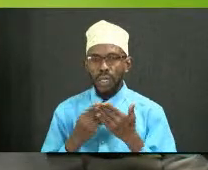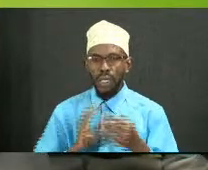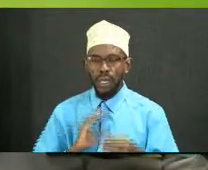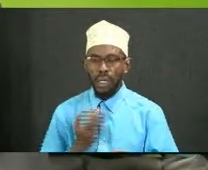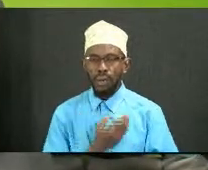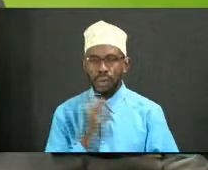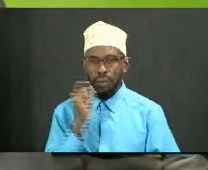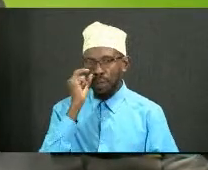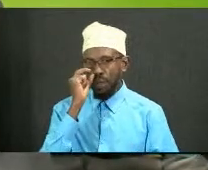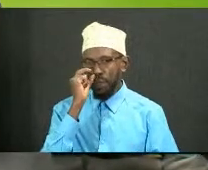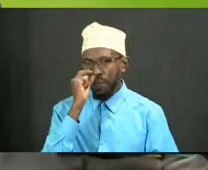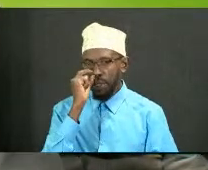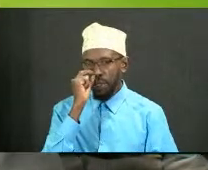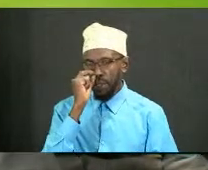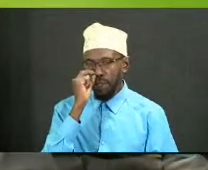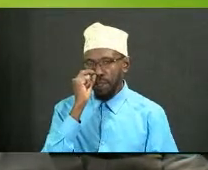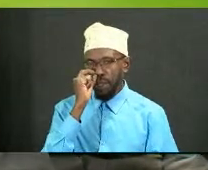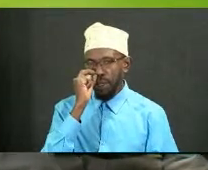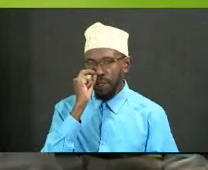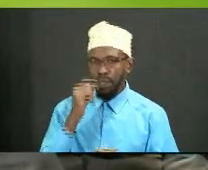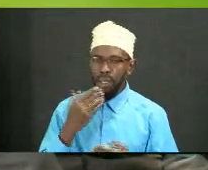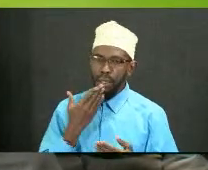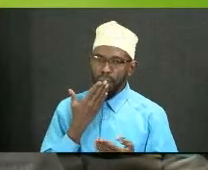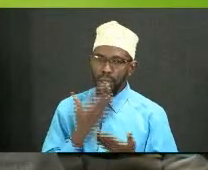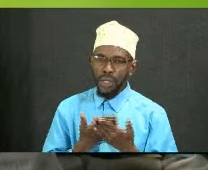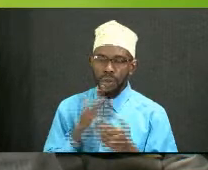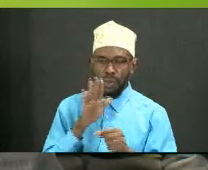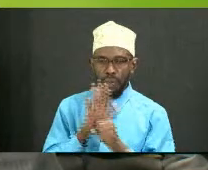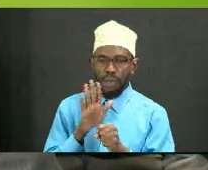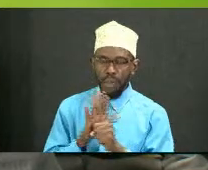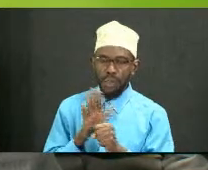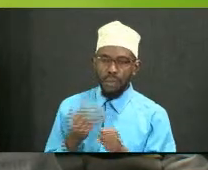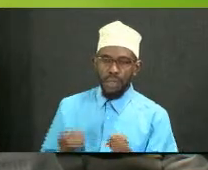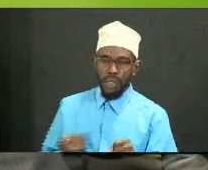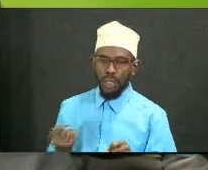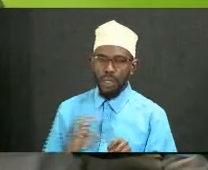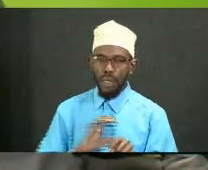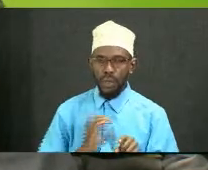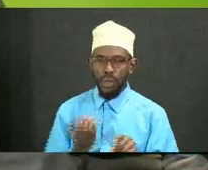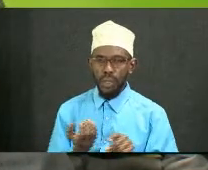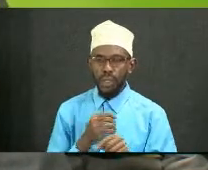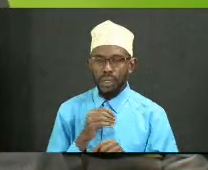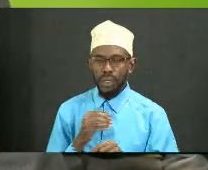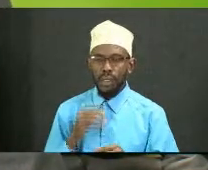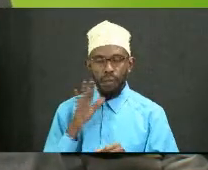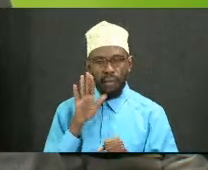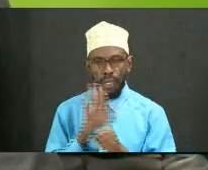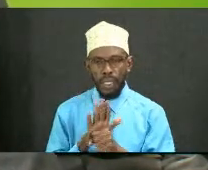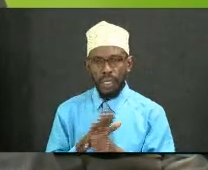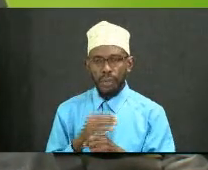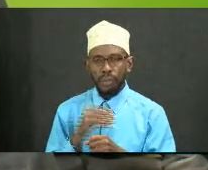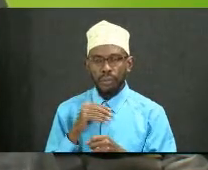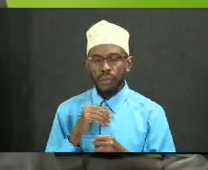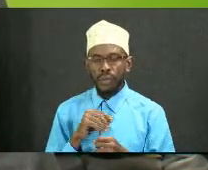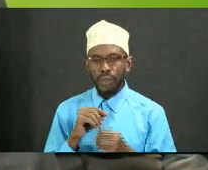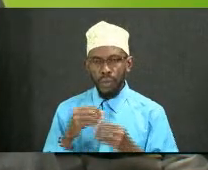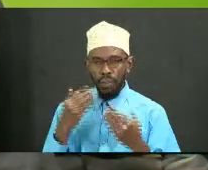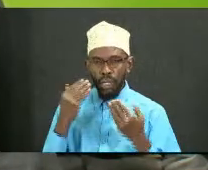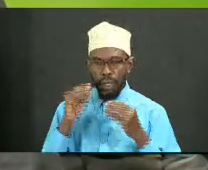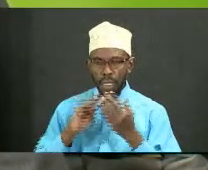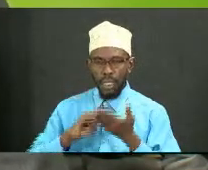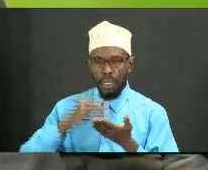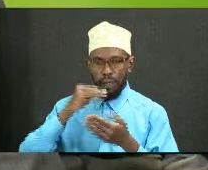yetu Anisa Rashid kwa kuweza kujumuika nasi na kuweza kutupatia mafhumu mengi zaidi, ambayo